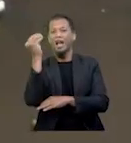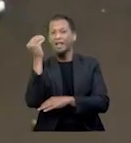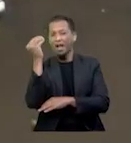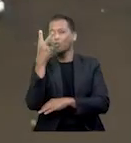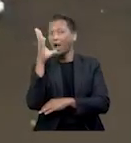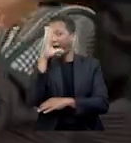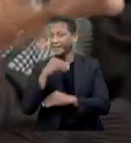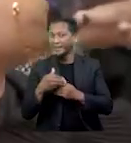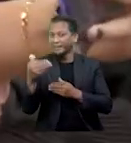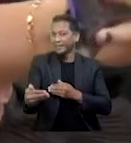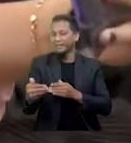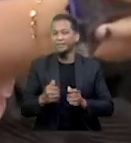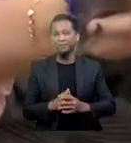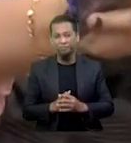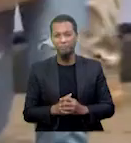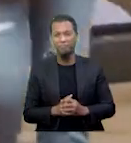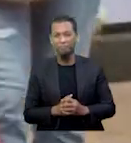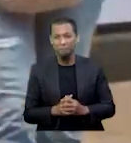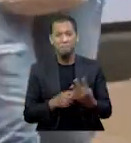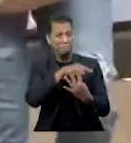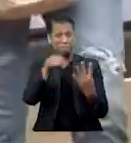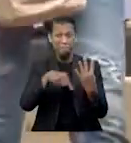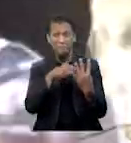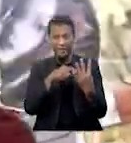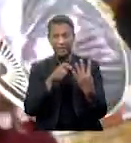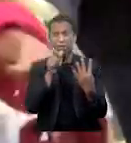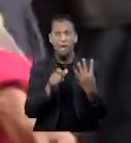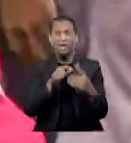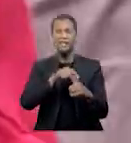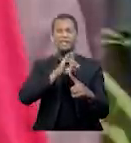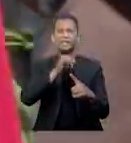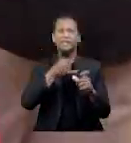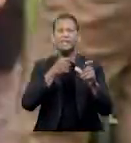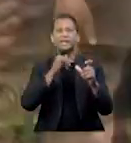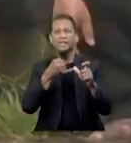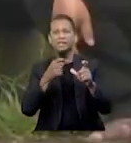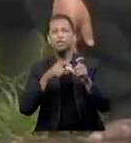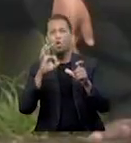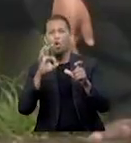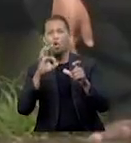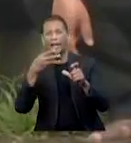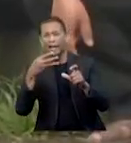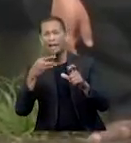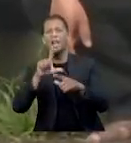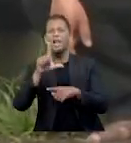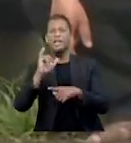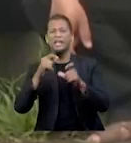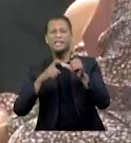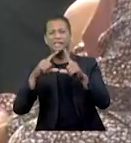ini. Keempat personil yaitu Jisoo, Rose, Lisa, dan Jennie dikabarkan telah tiba di Jakarta tadi